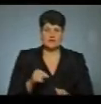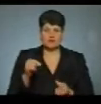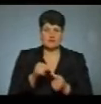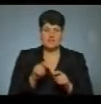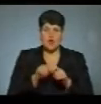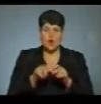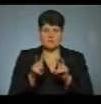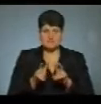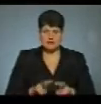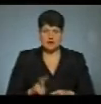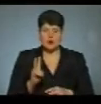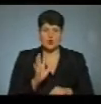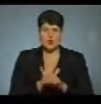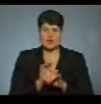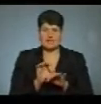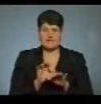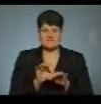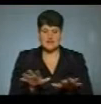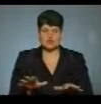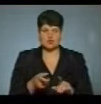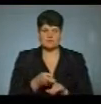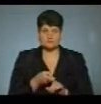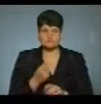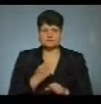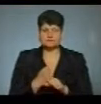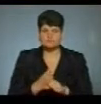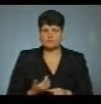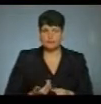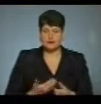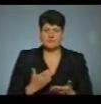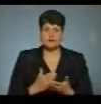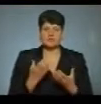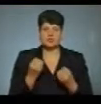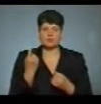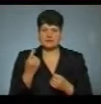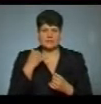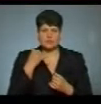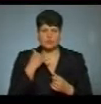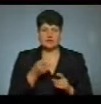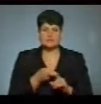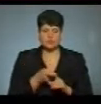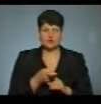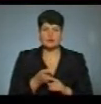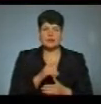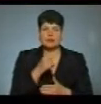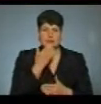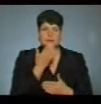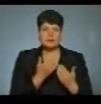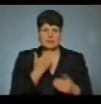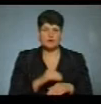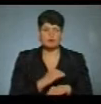на коронавірусну інфекцію. Нагадую, що працюємо наживо, маємо ще один телефонний дзвінок. Якщо ви ще на зв'язочку, будь ласка, запитуйте. Доброго